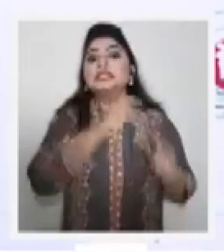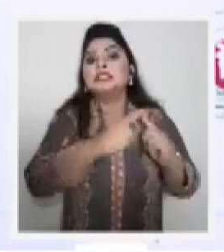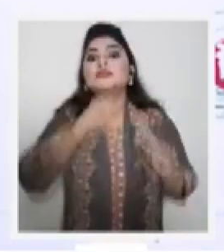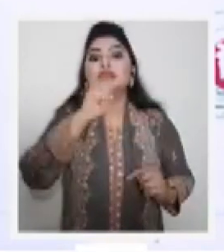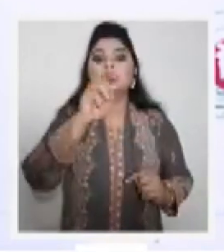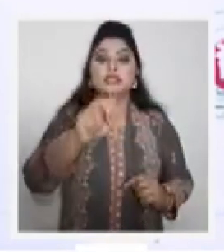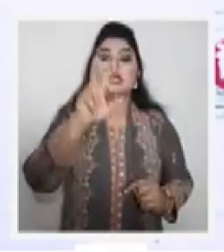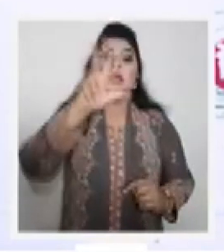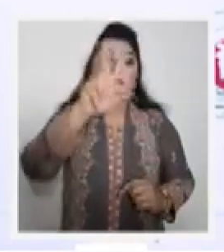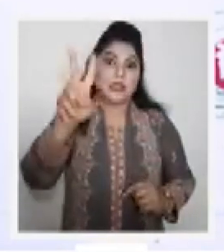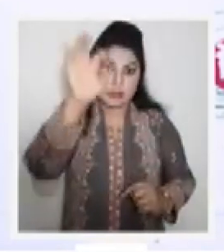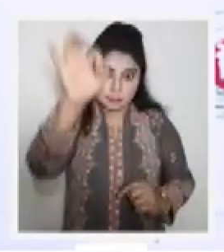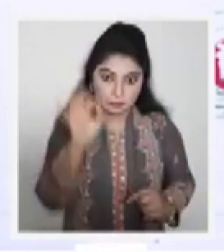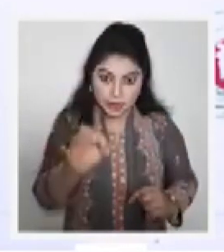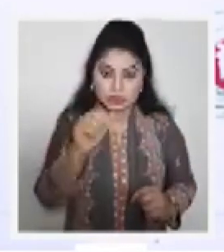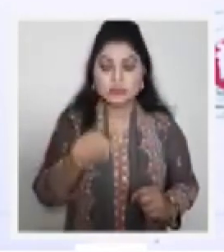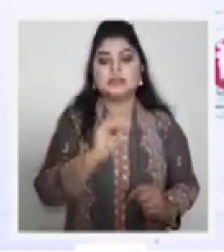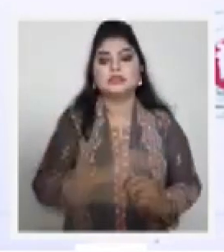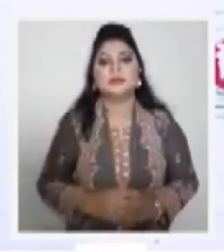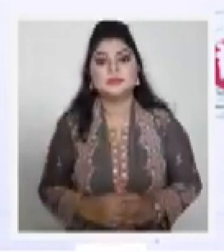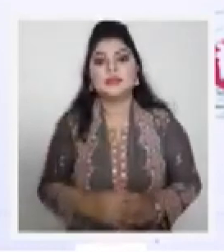0.63%, 11 থেকে 20 বছরের 30 জন,